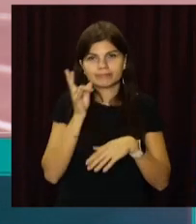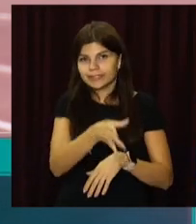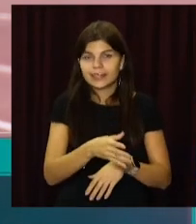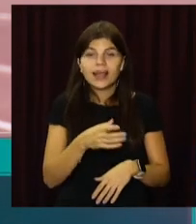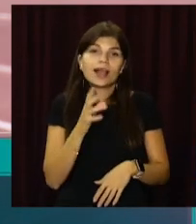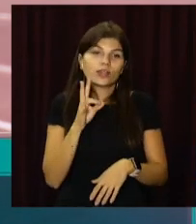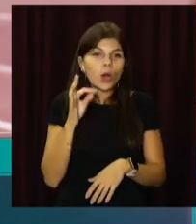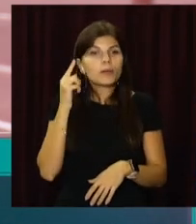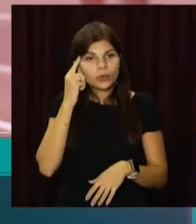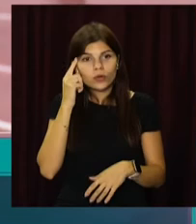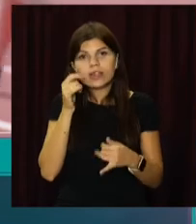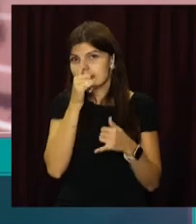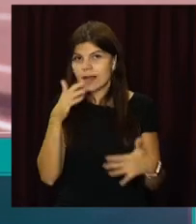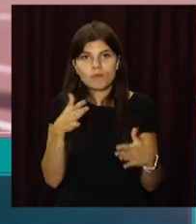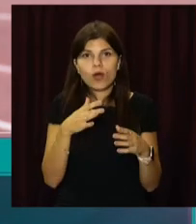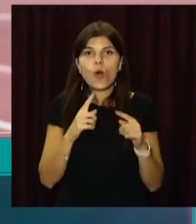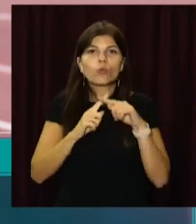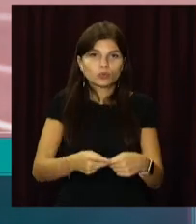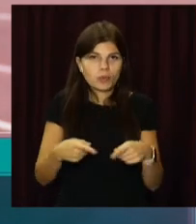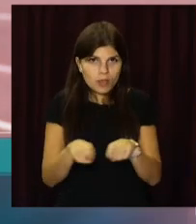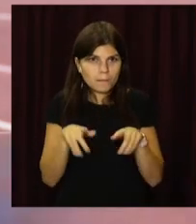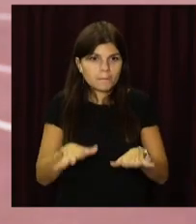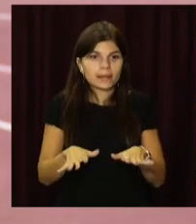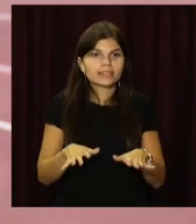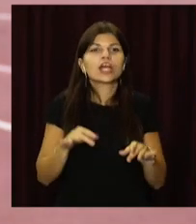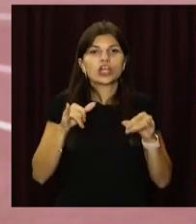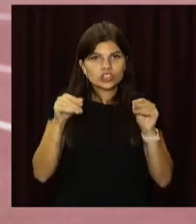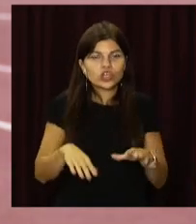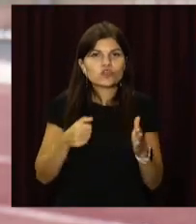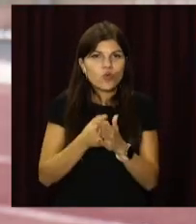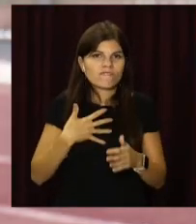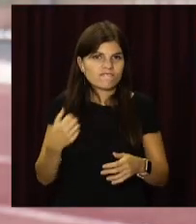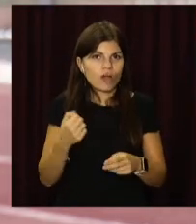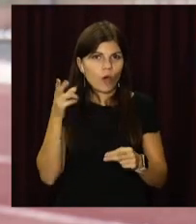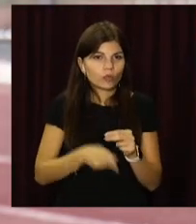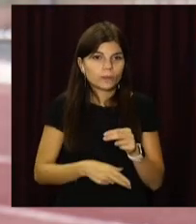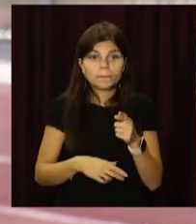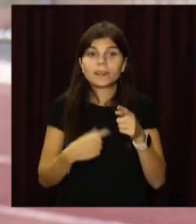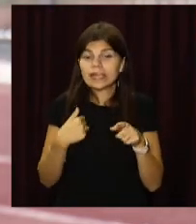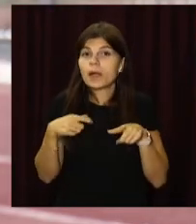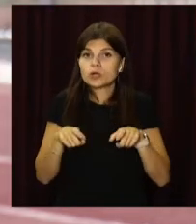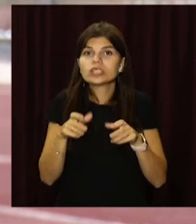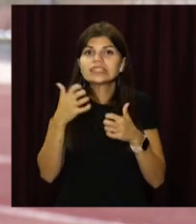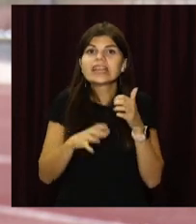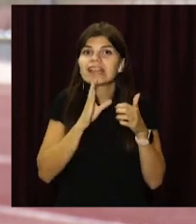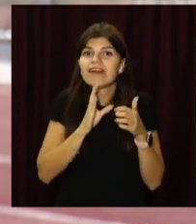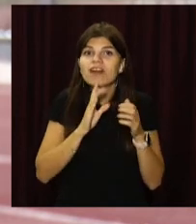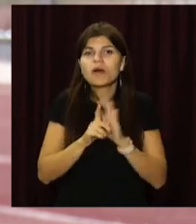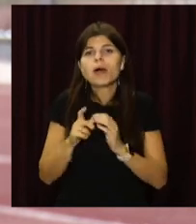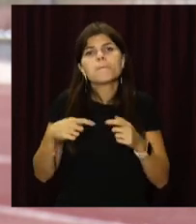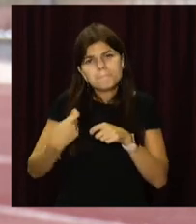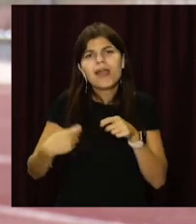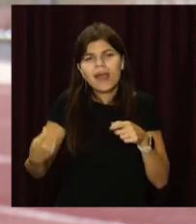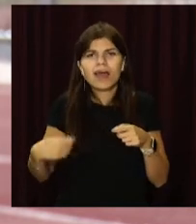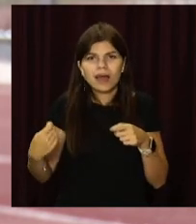подумала, что не могу уступить такое место и решила до конца идти. Я бежала среди девочек медленно,